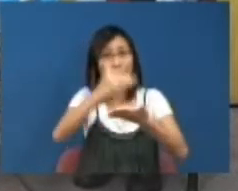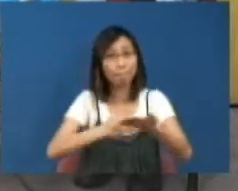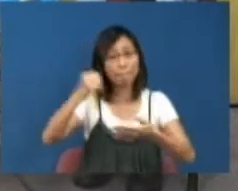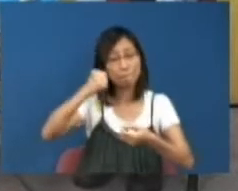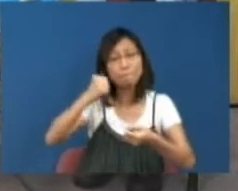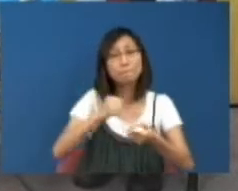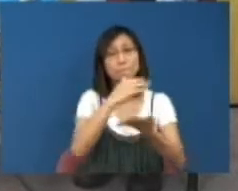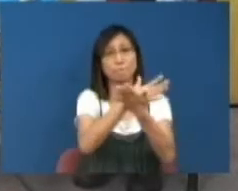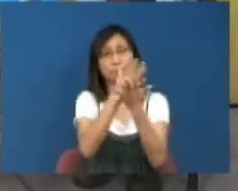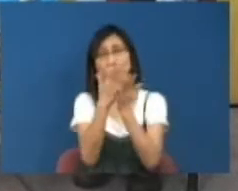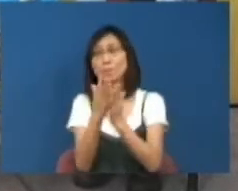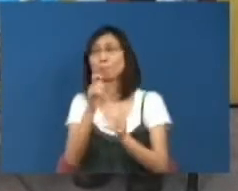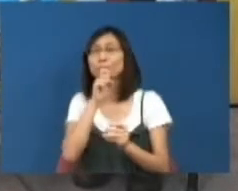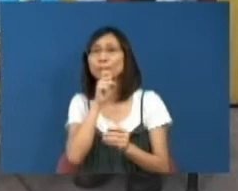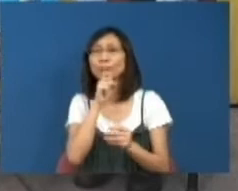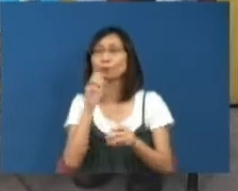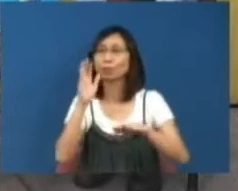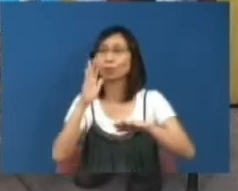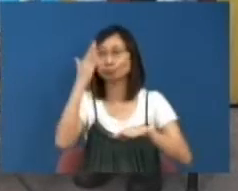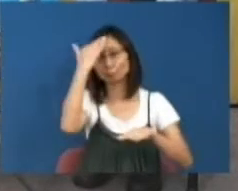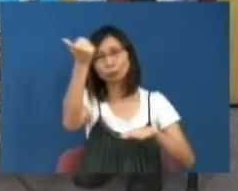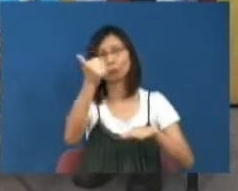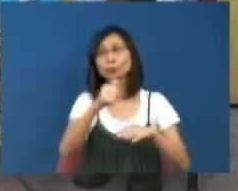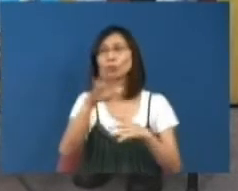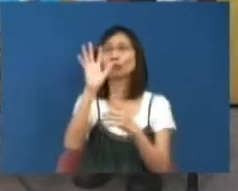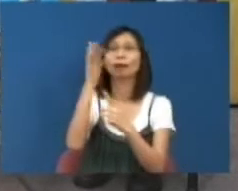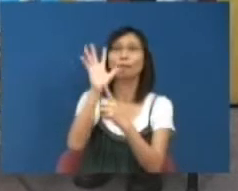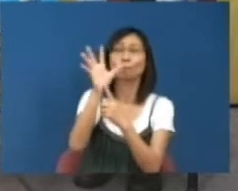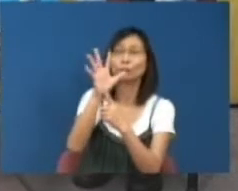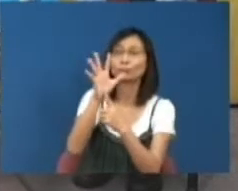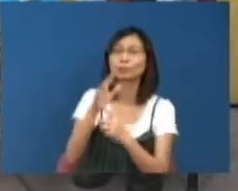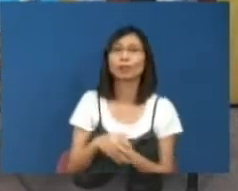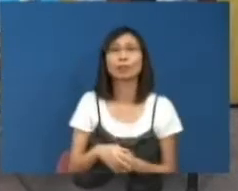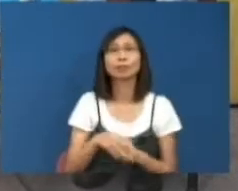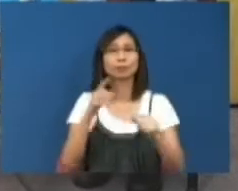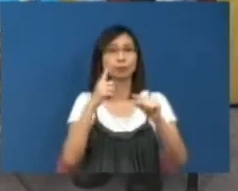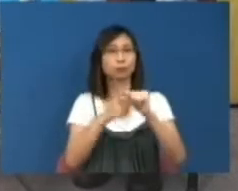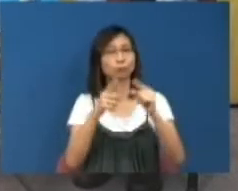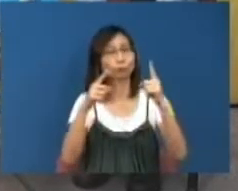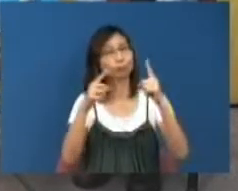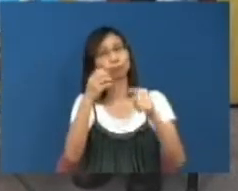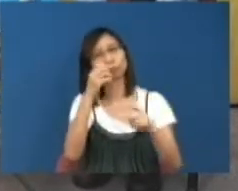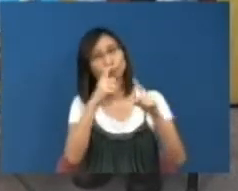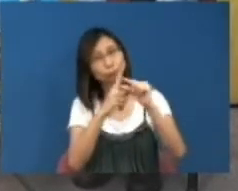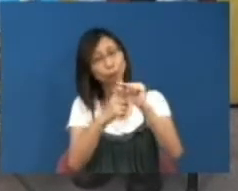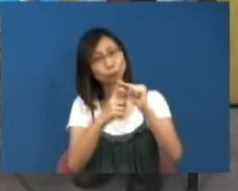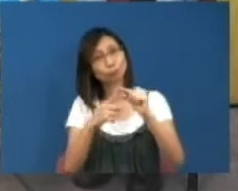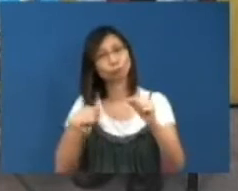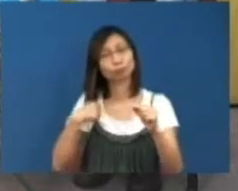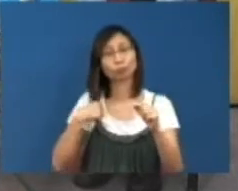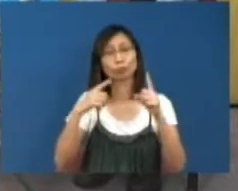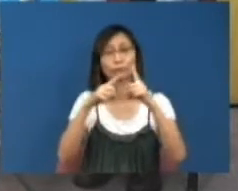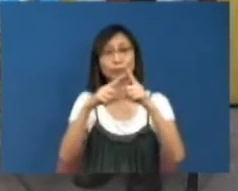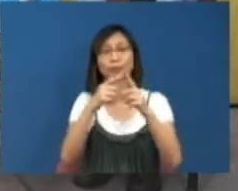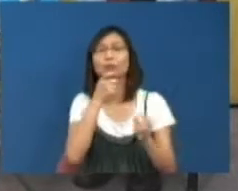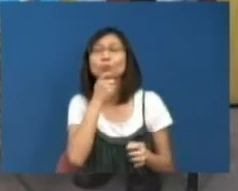係有埋好意頭添啊，風車嘛，即係你知中國人啦，好興噶啦，即 係係 啊，咁啊轉運，咁連個廣告牌都